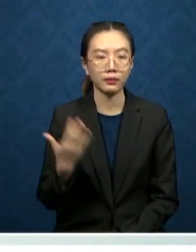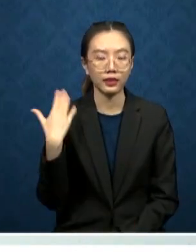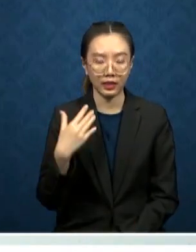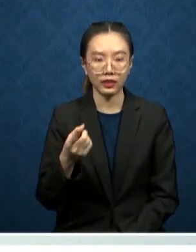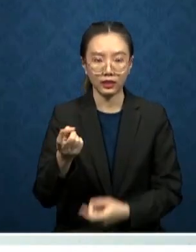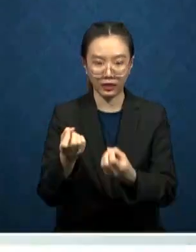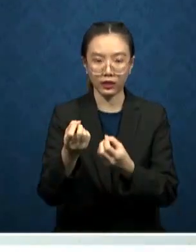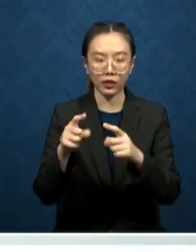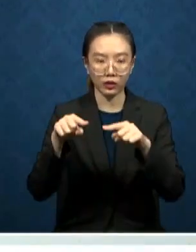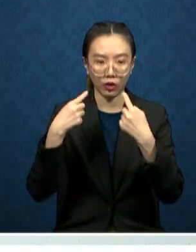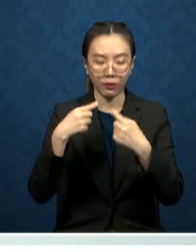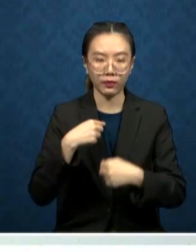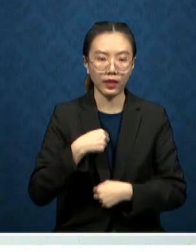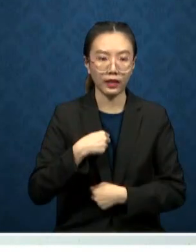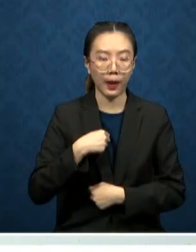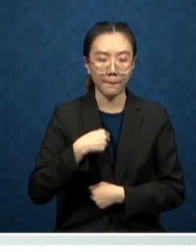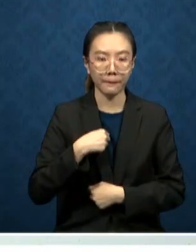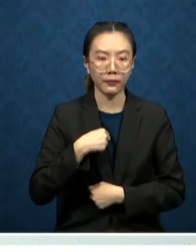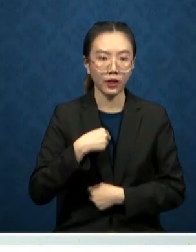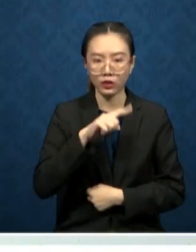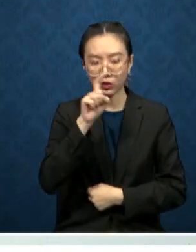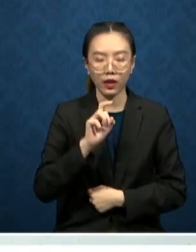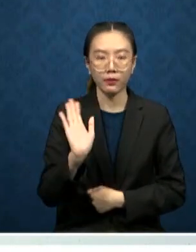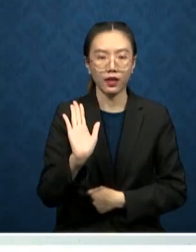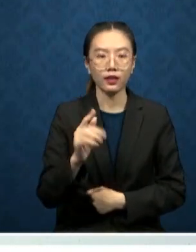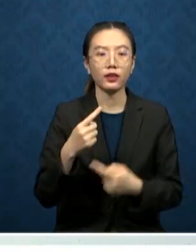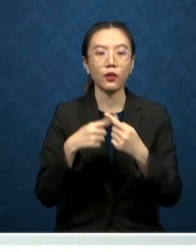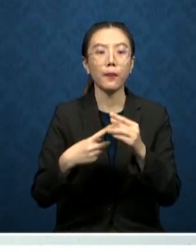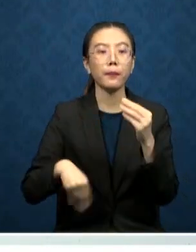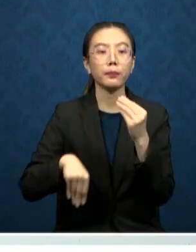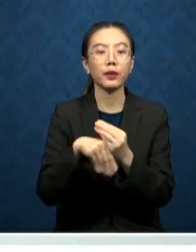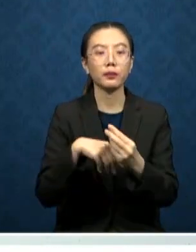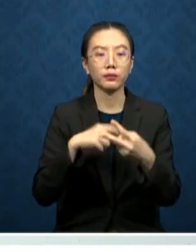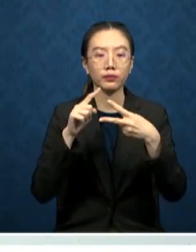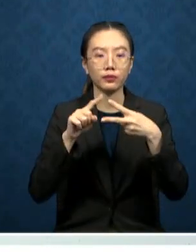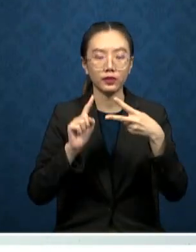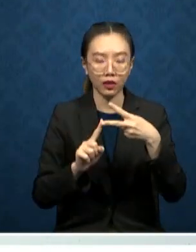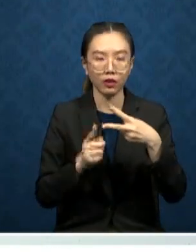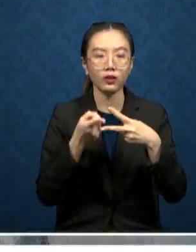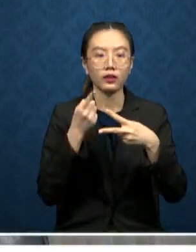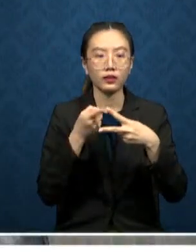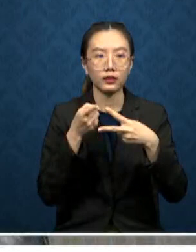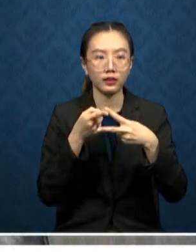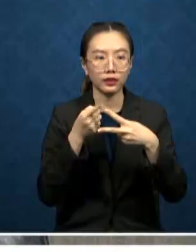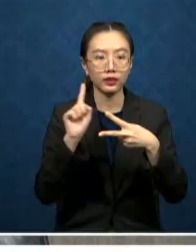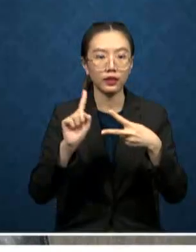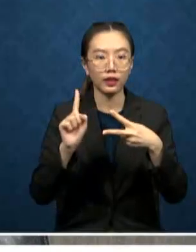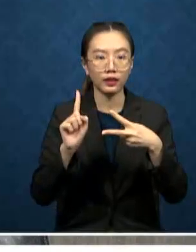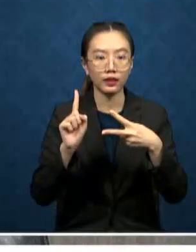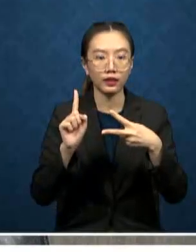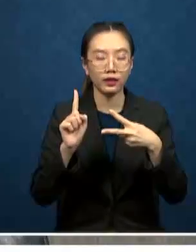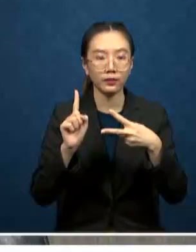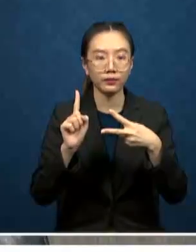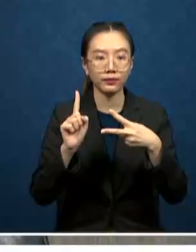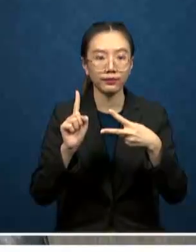ติดใจนะครับแต่ว่าผมมีส่วนที่เพิ่มใน 2ประเด็นประเด็นที่ 1คือเรื่องเกี่ยวกับ